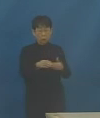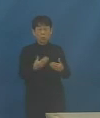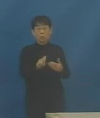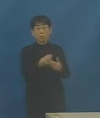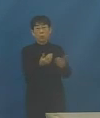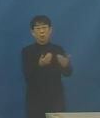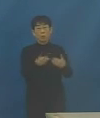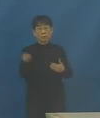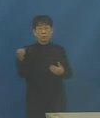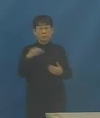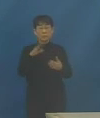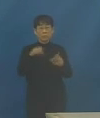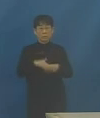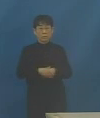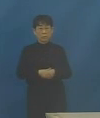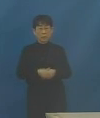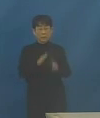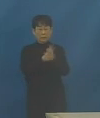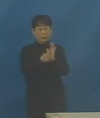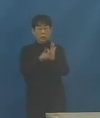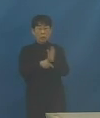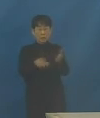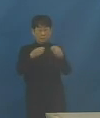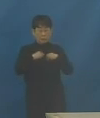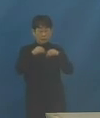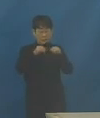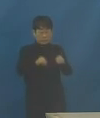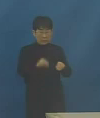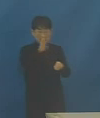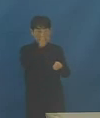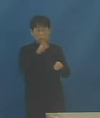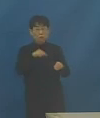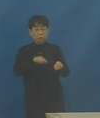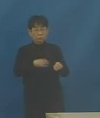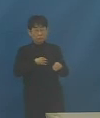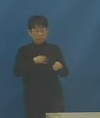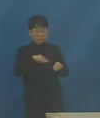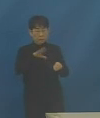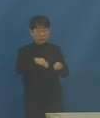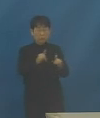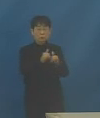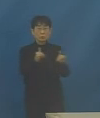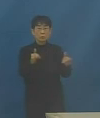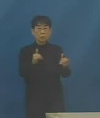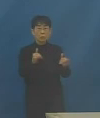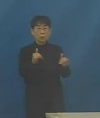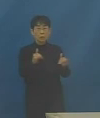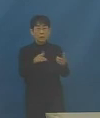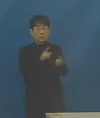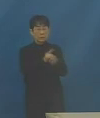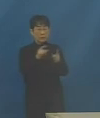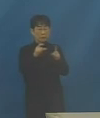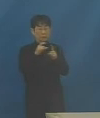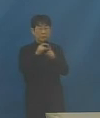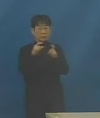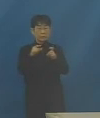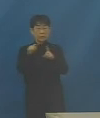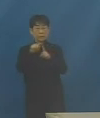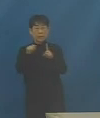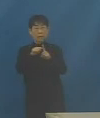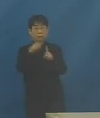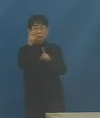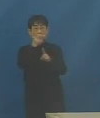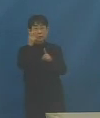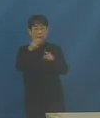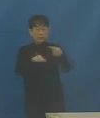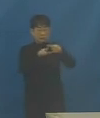その感染リスクが高い環境にある方向けにですねええぺしゃる検査会場これ1月の